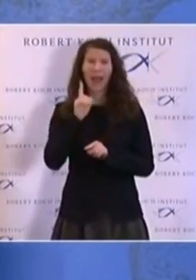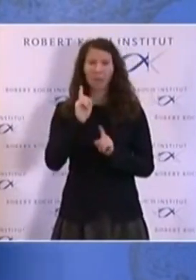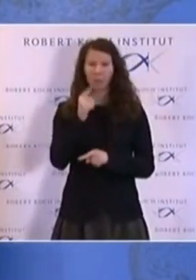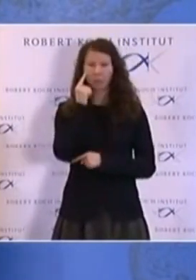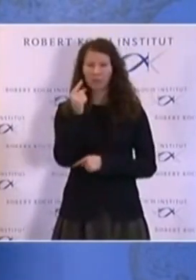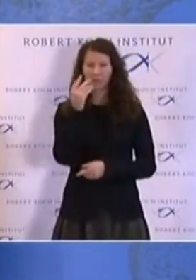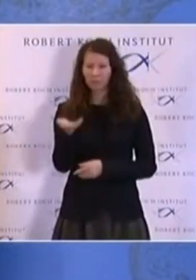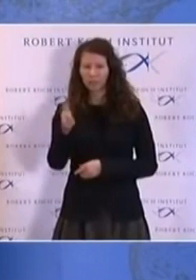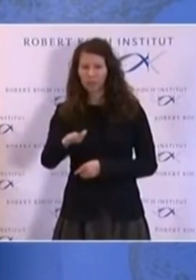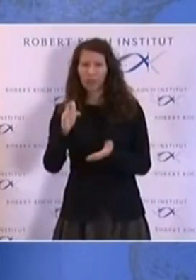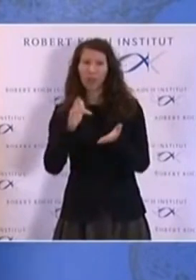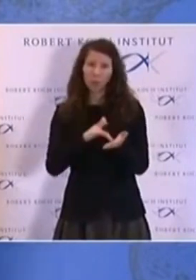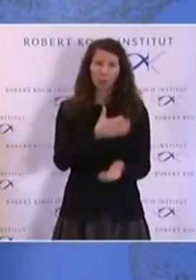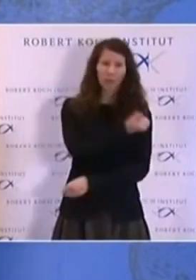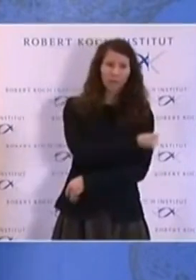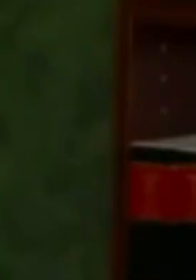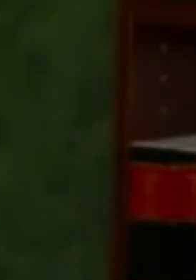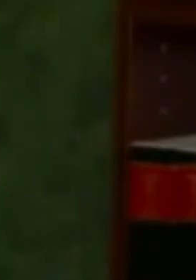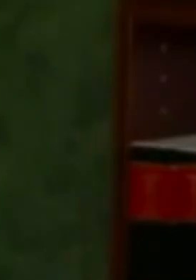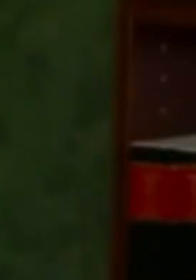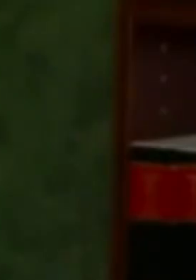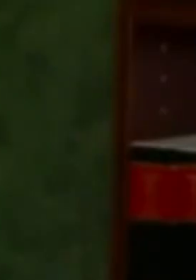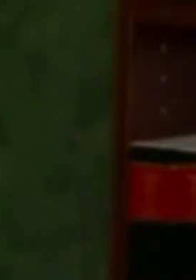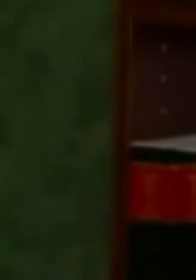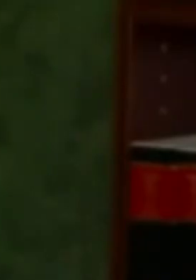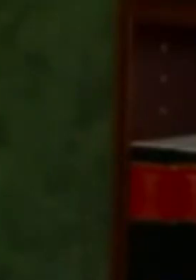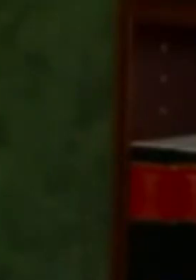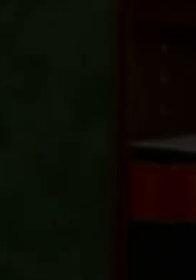ob der Grund die Impfung war oder eben eine andere zugrunde liegende Krankheit. Wow,